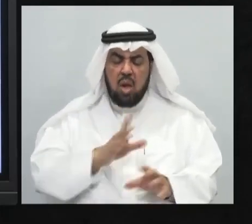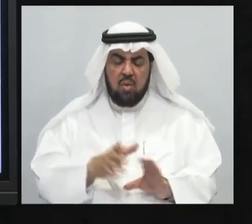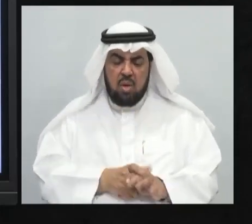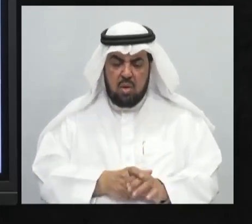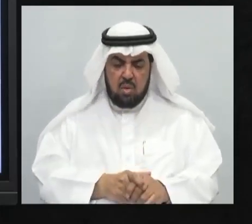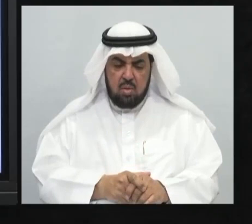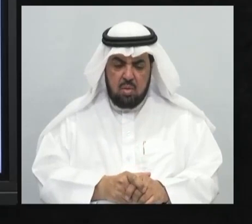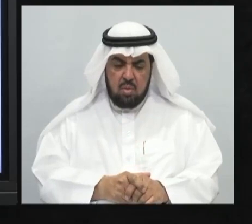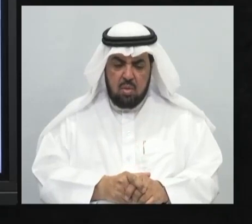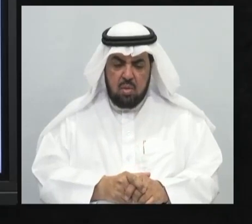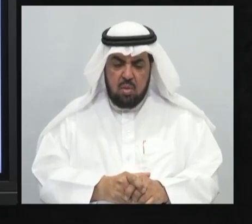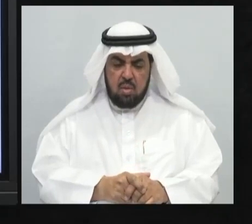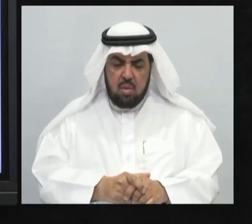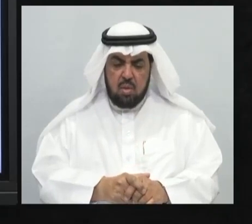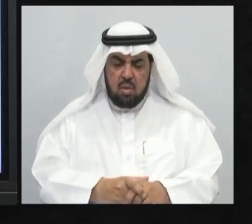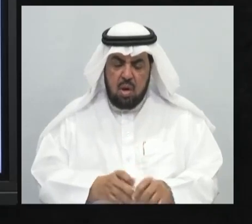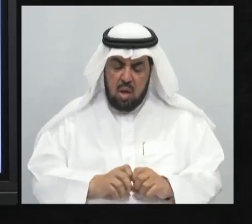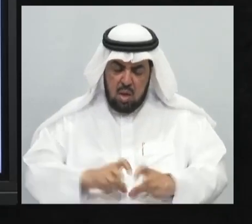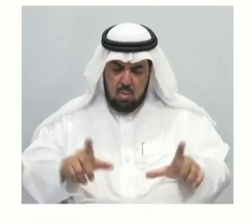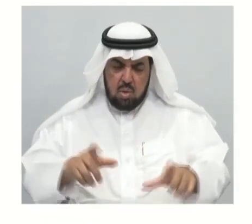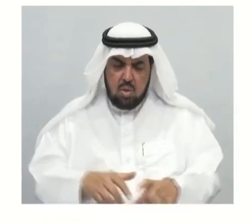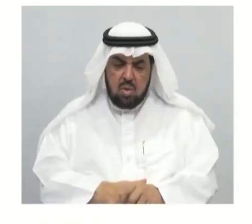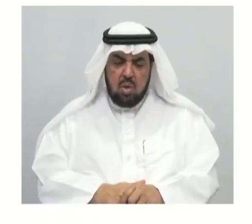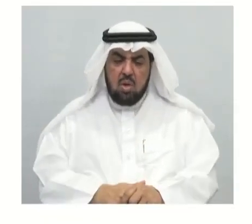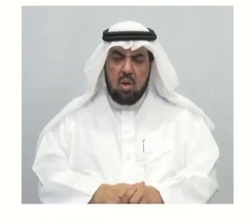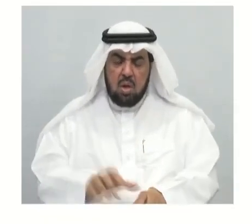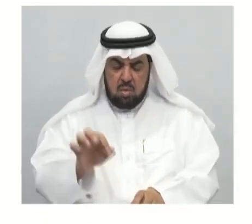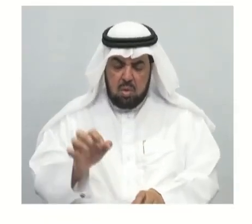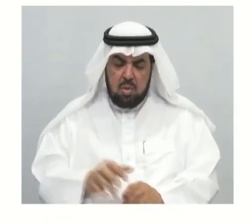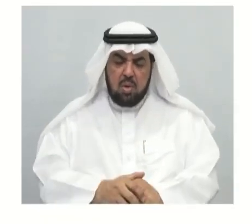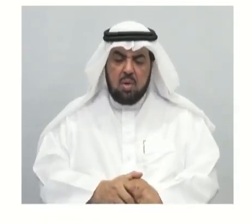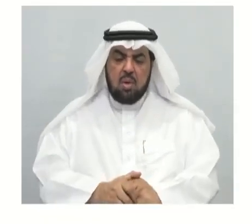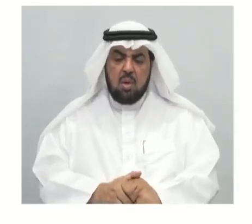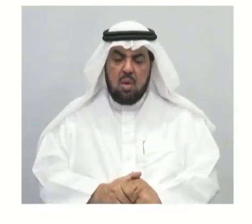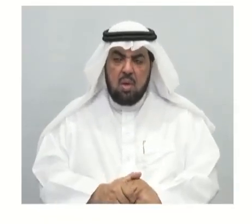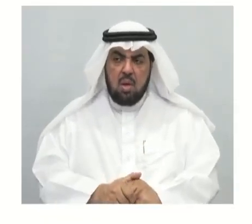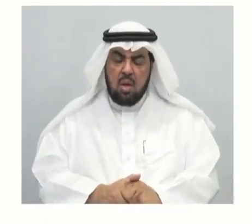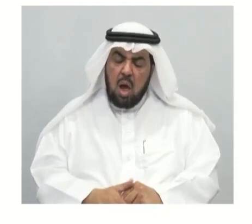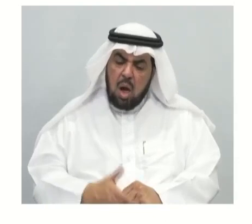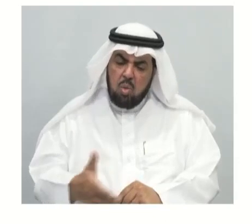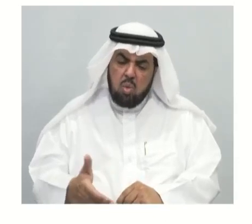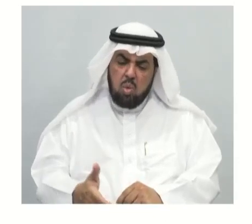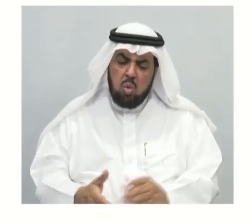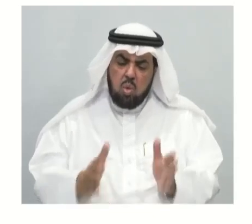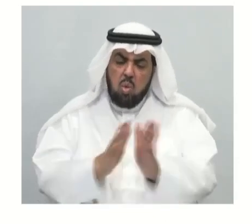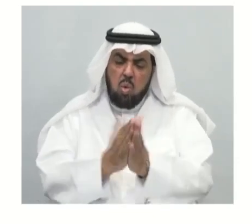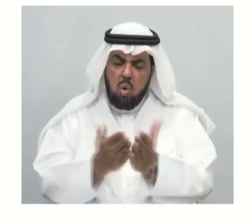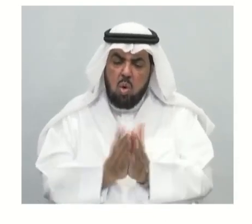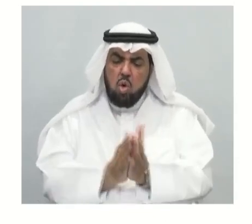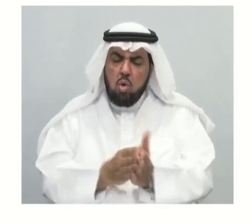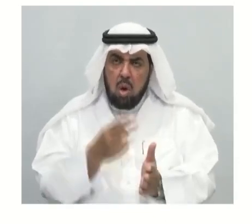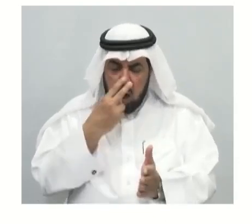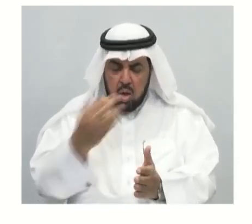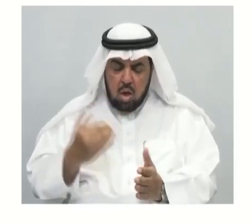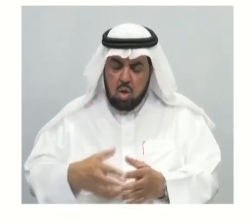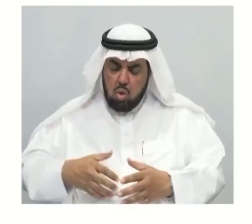والتاريخ لهذا المنشور الذي اقتبست منه دائما المراجع عزيزي الطالب